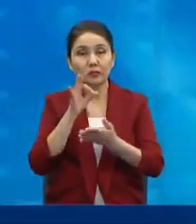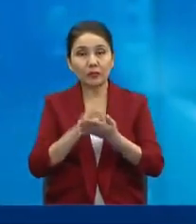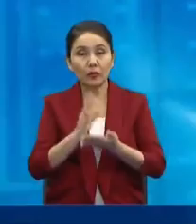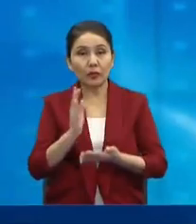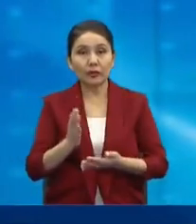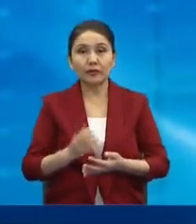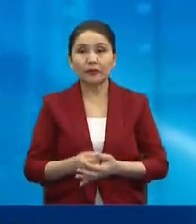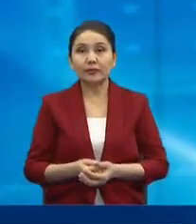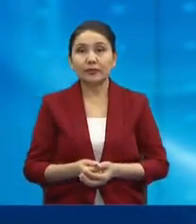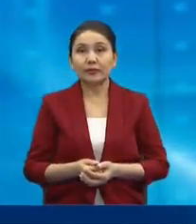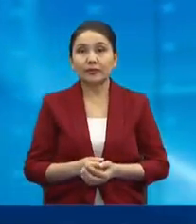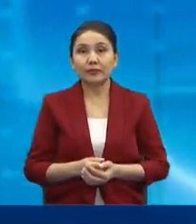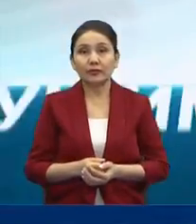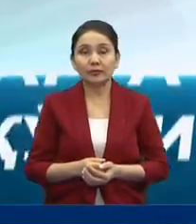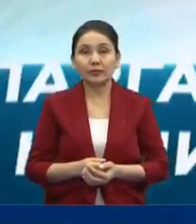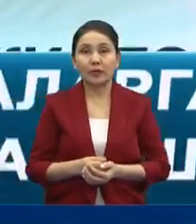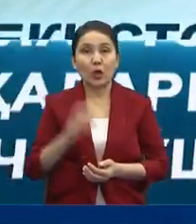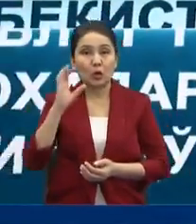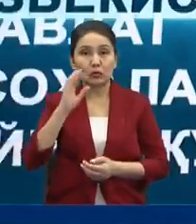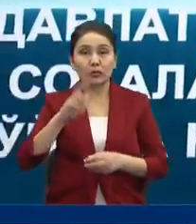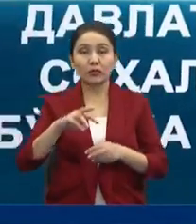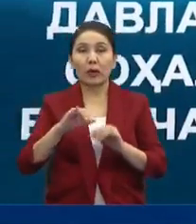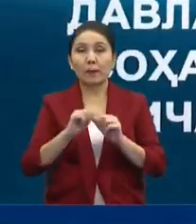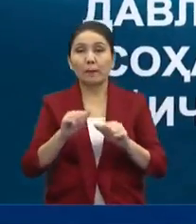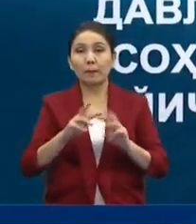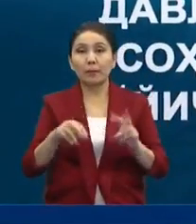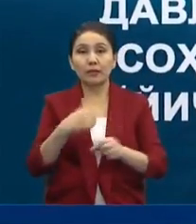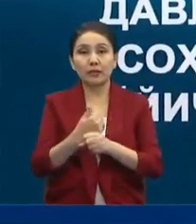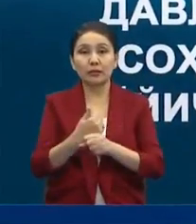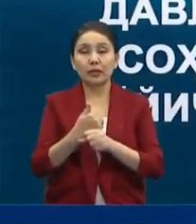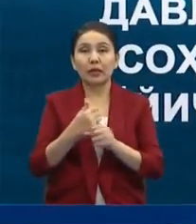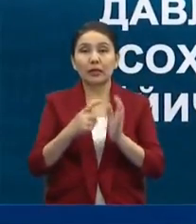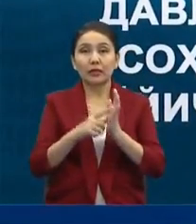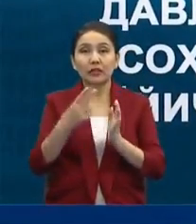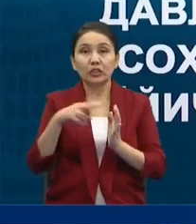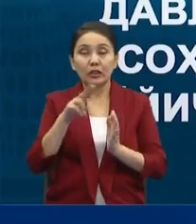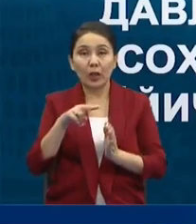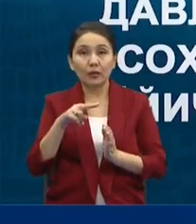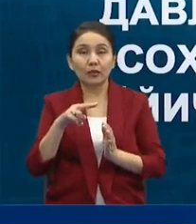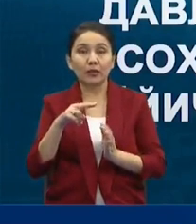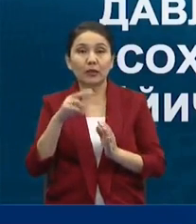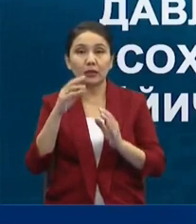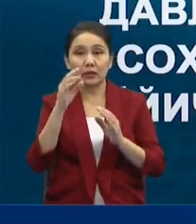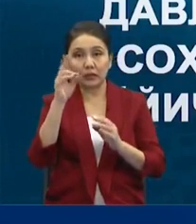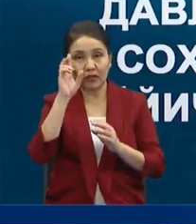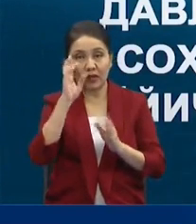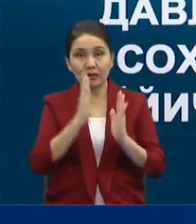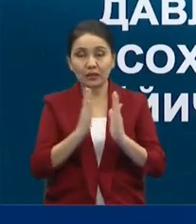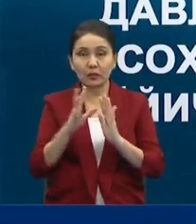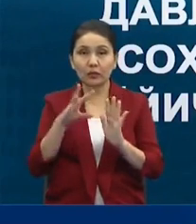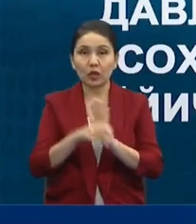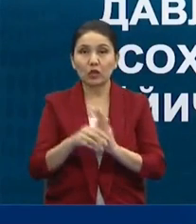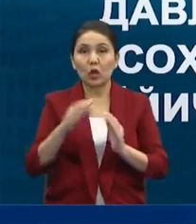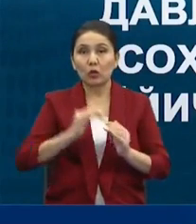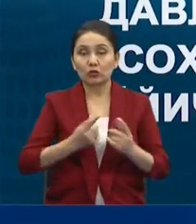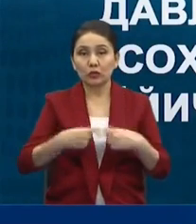beradi. O'zbekiston prezidentining 2020-yil 7-dekabrdagi davlat tomonidan tartibga solinadigan sohalarga xususiy sektorni jalb